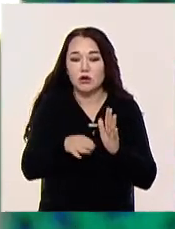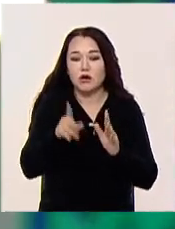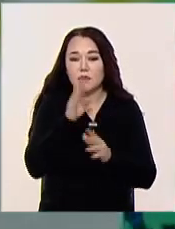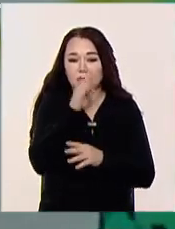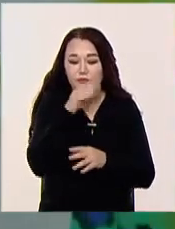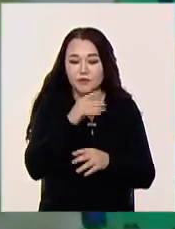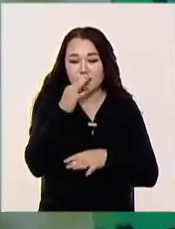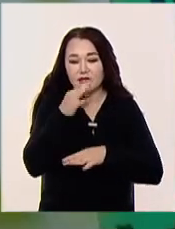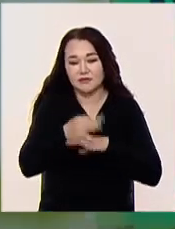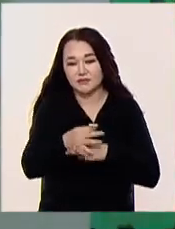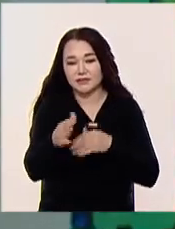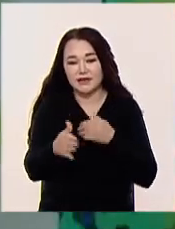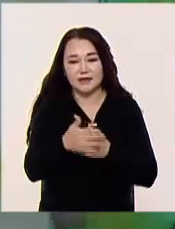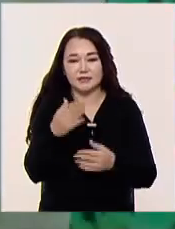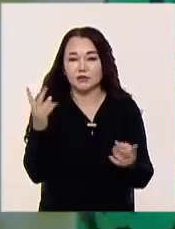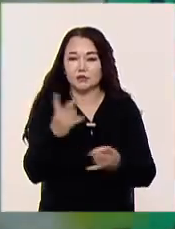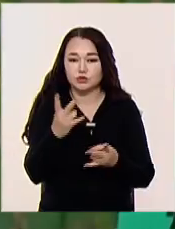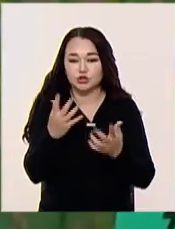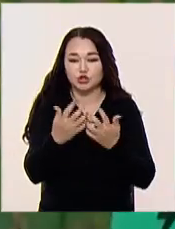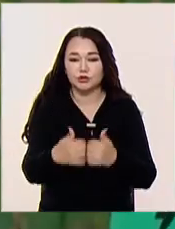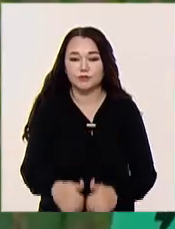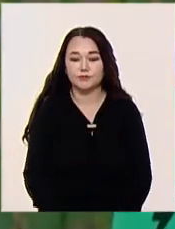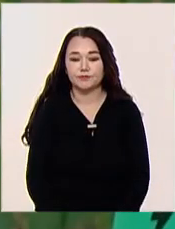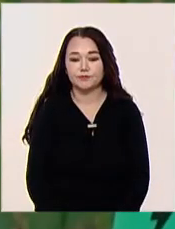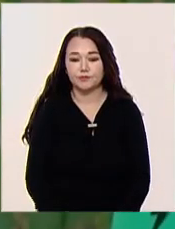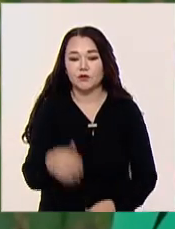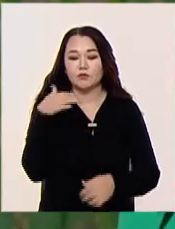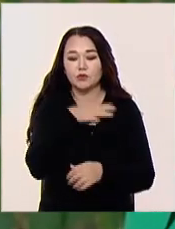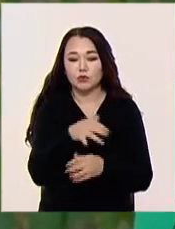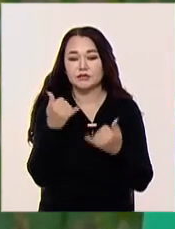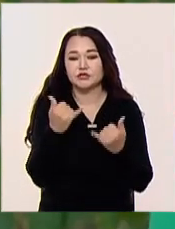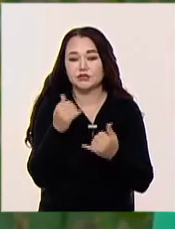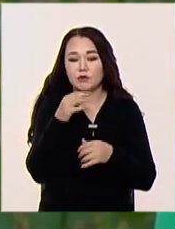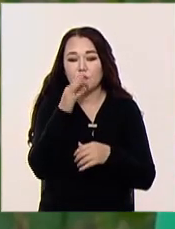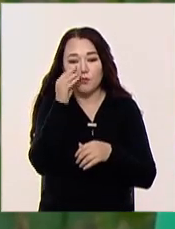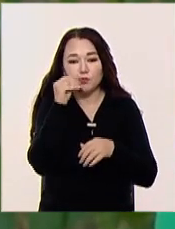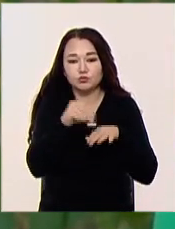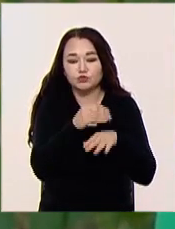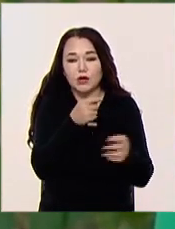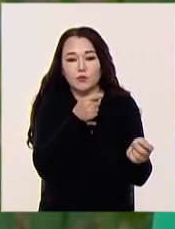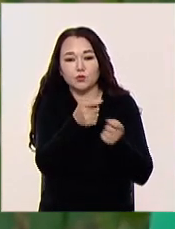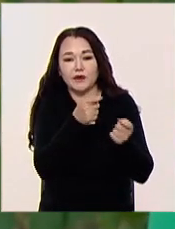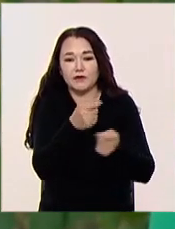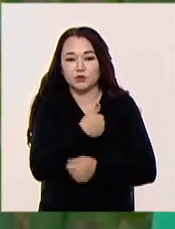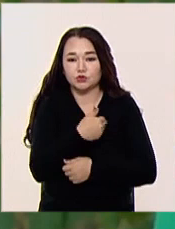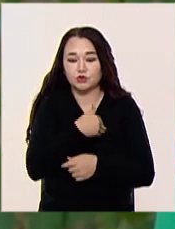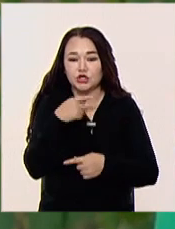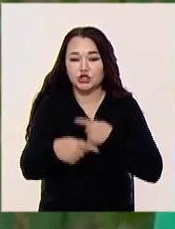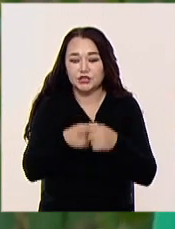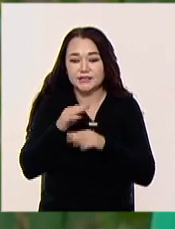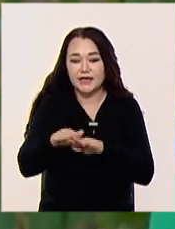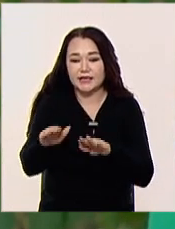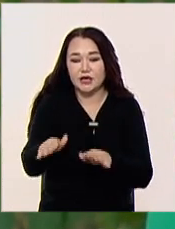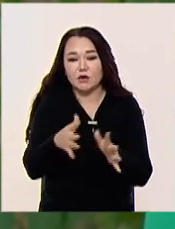да жауапкершілікке тартылуы керек дейді. Қазір көбінесе күйеулеріне манипуляция көп болып кетті ғой.